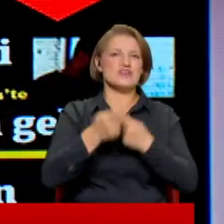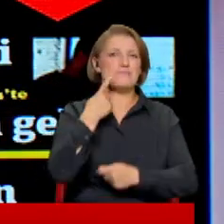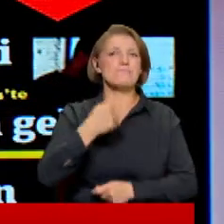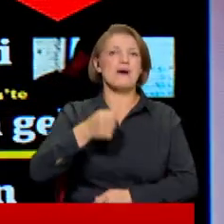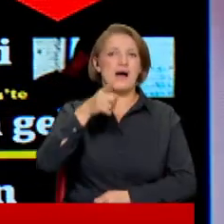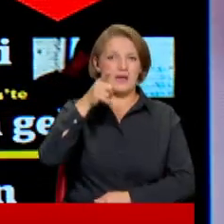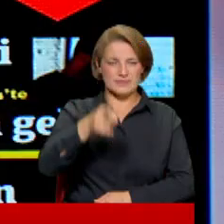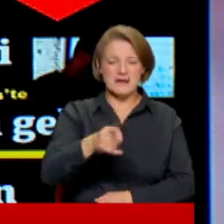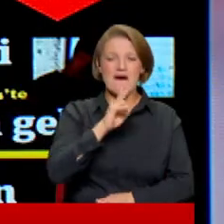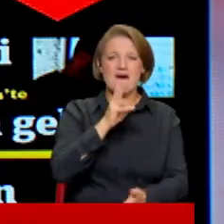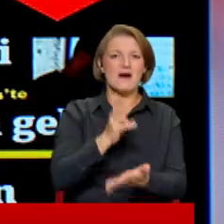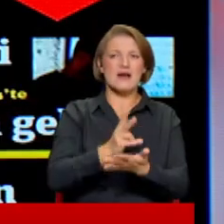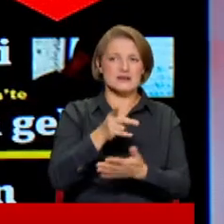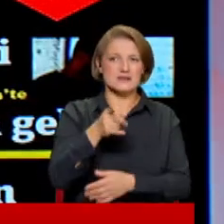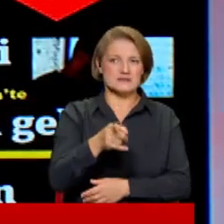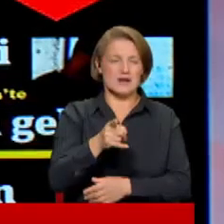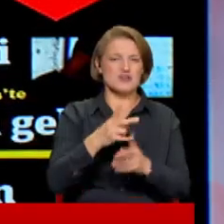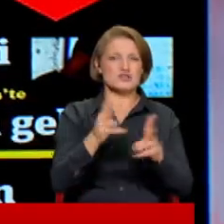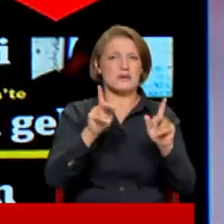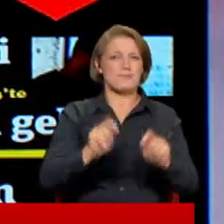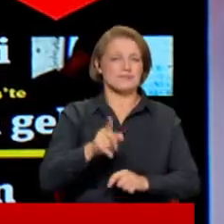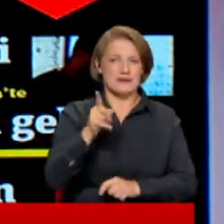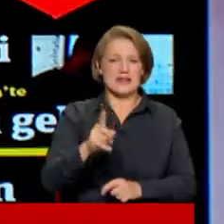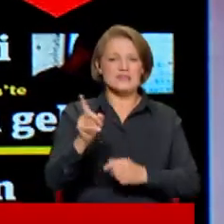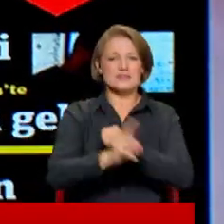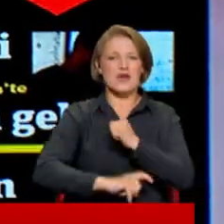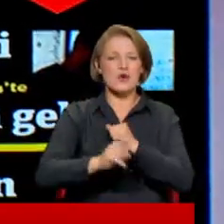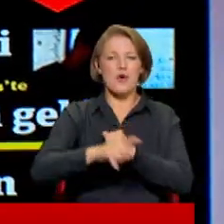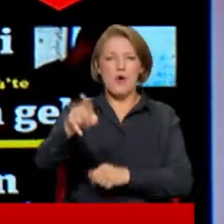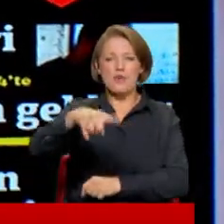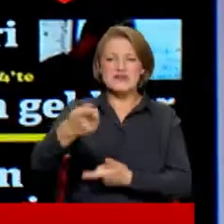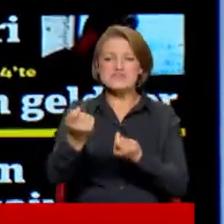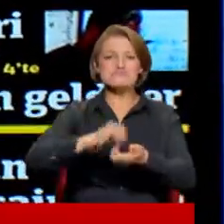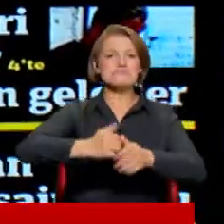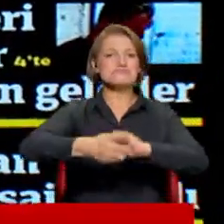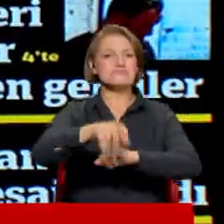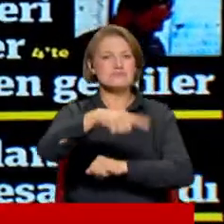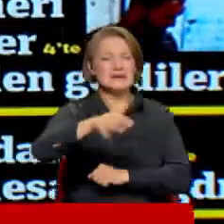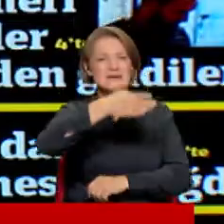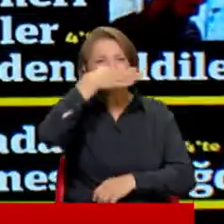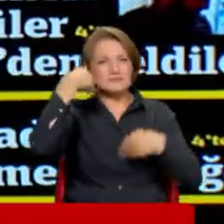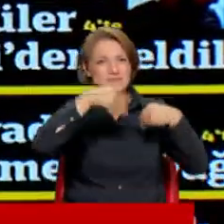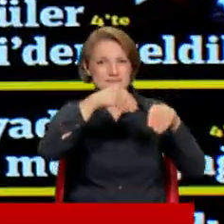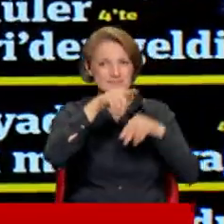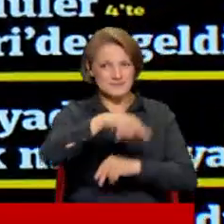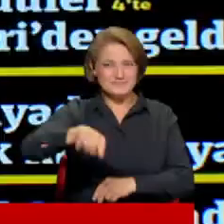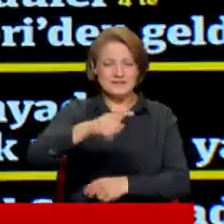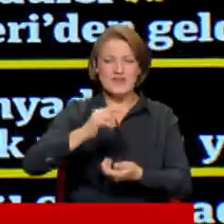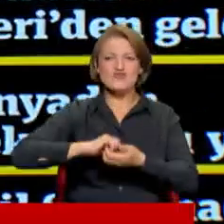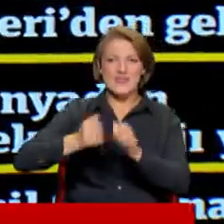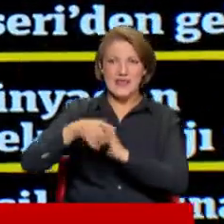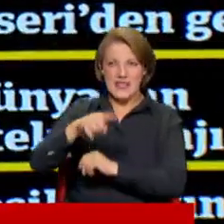kararlılık açıklamasında yelpazeyi geniş tuttu. Terörle, onların işbirlikçileriyle, zehir tacirleriyle,